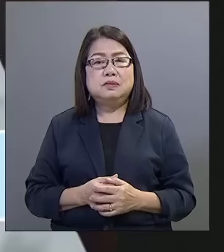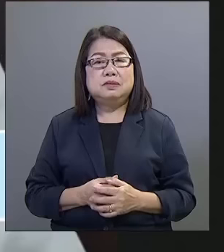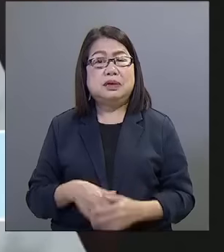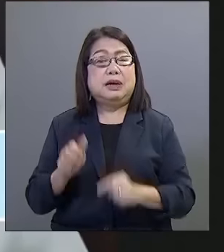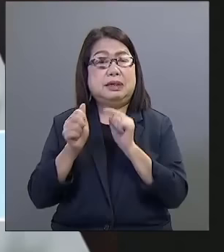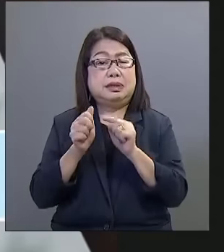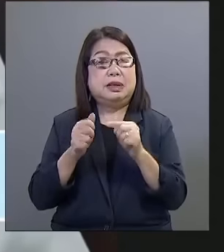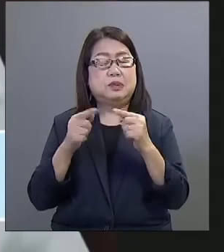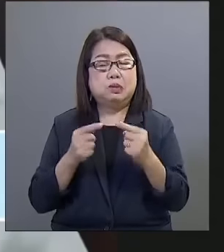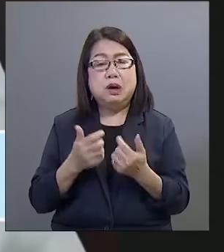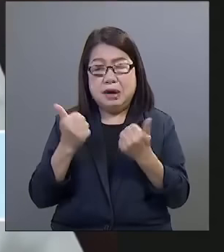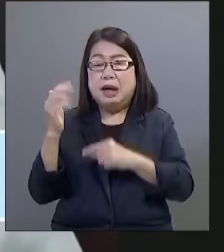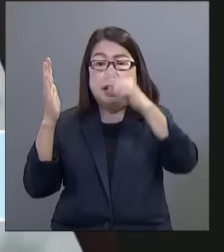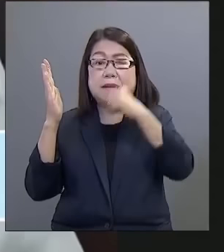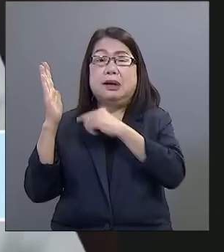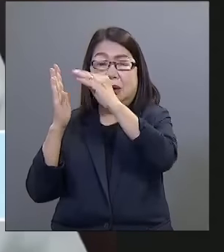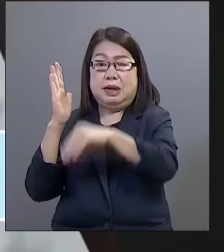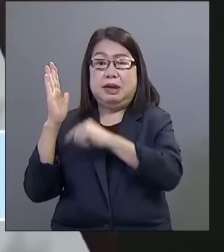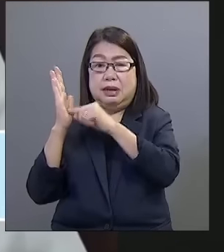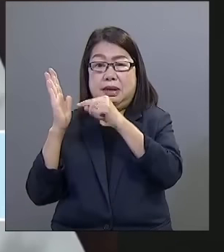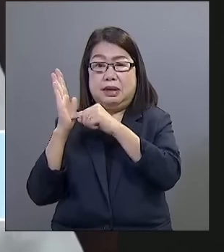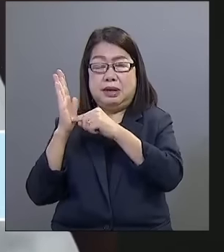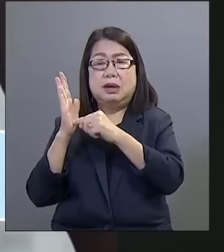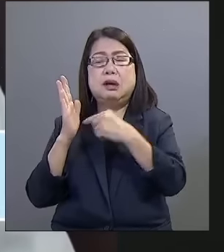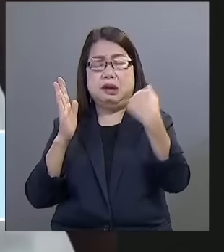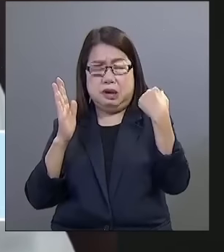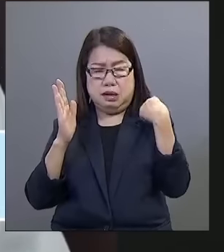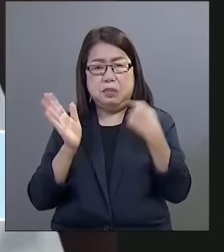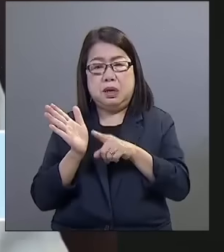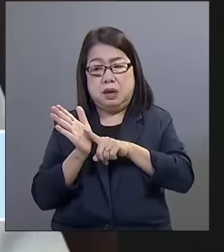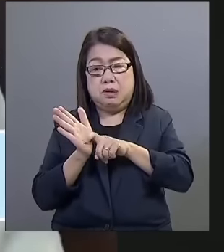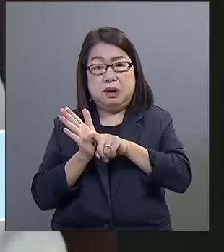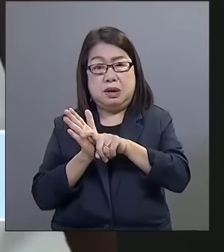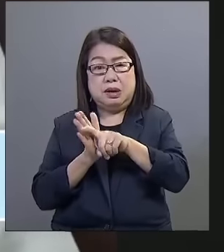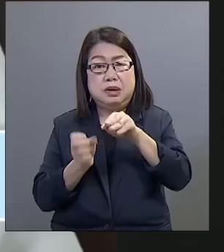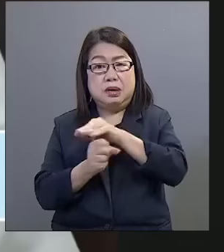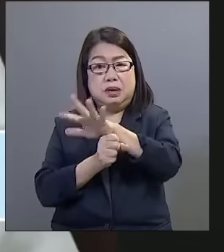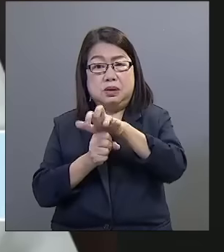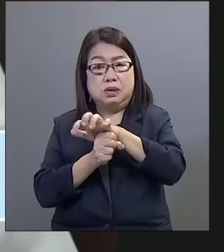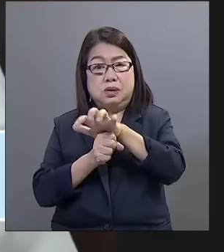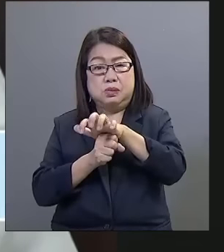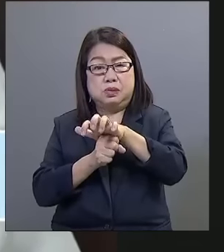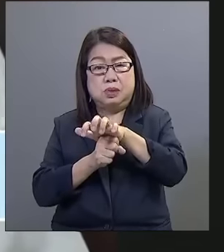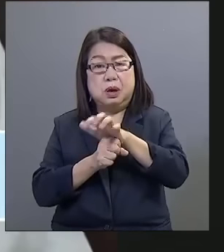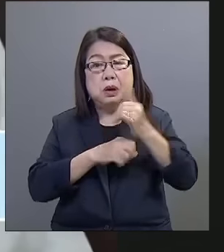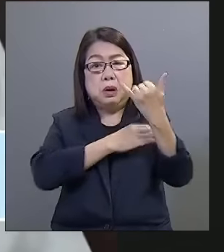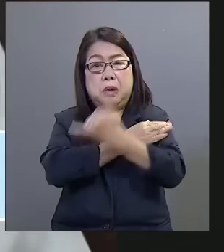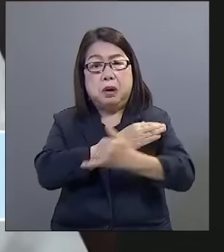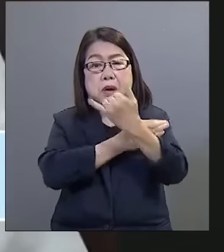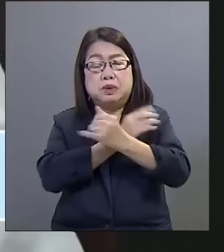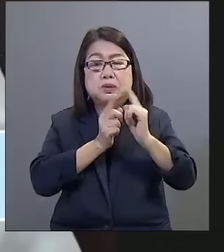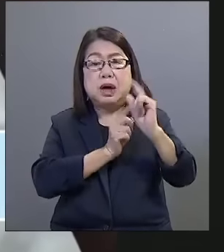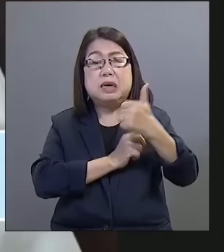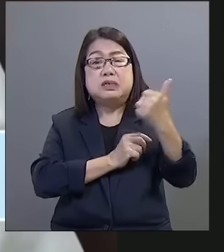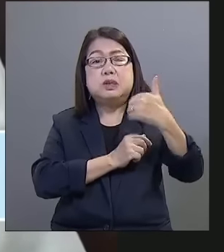ของประเทศไทยเนี่ยฮะเราจะมีการแพร่ระบาดตามหลังเขานะฮะตอนนี้มีประมาณสัก7สาย